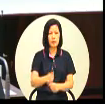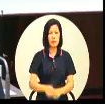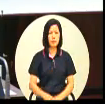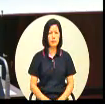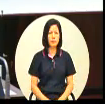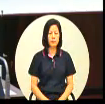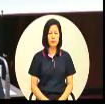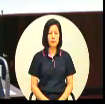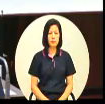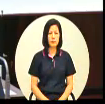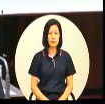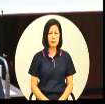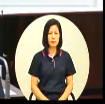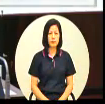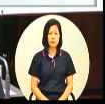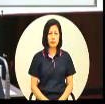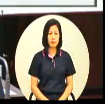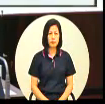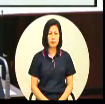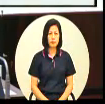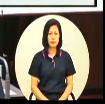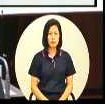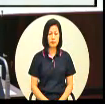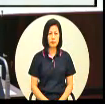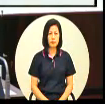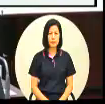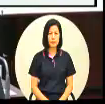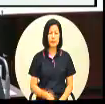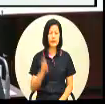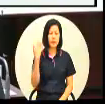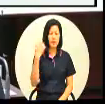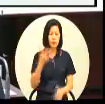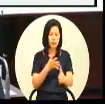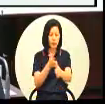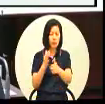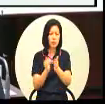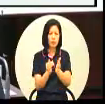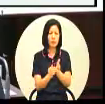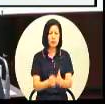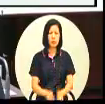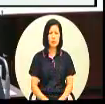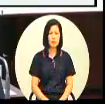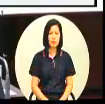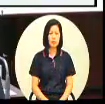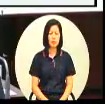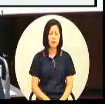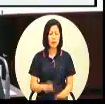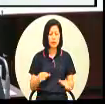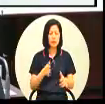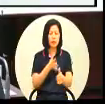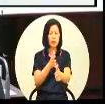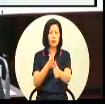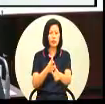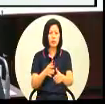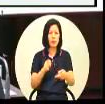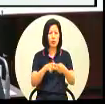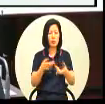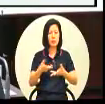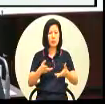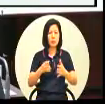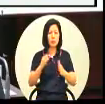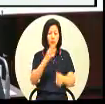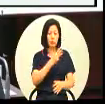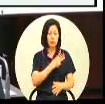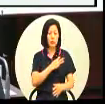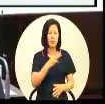题，来我们来关心一下，也是上次本席所咨询的议题，这个要请教我们公务局的赵局长。我